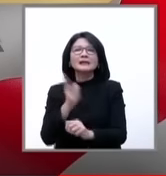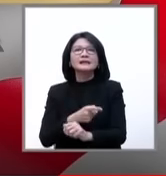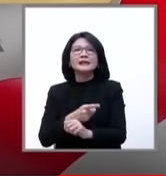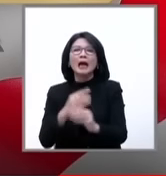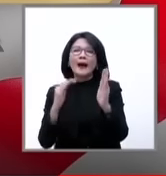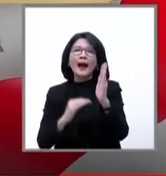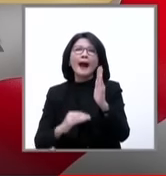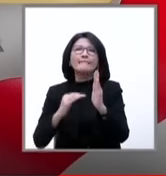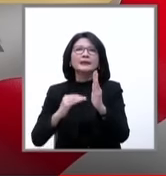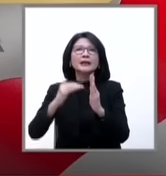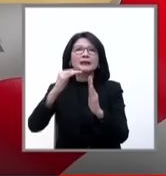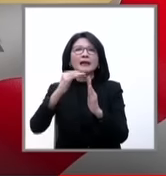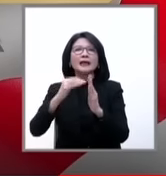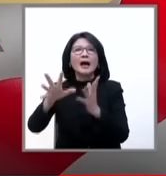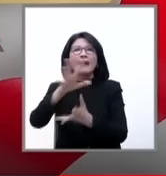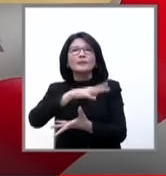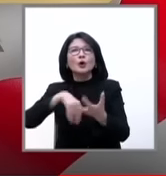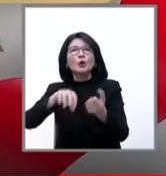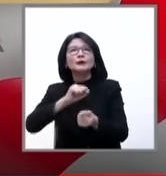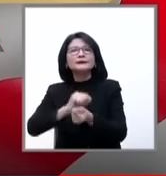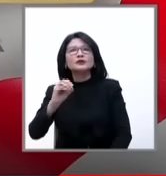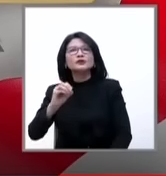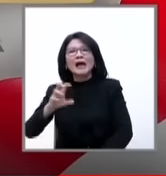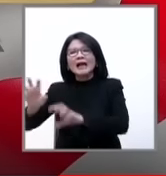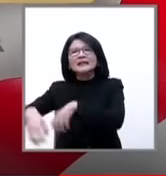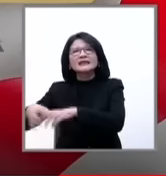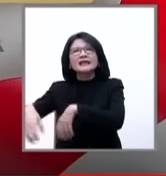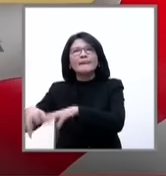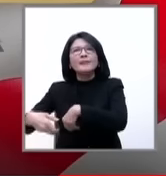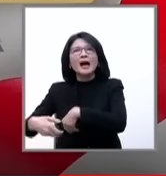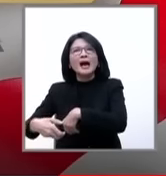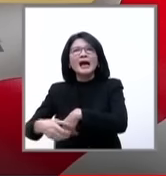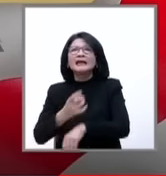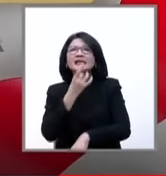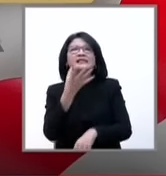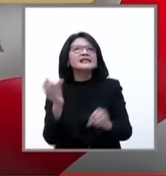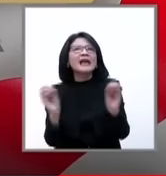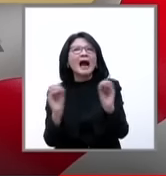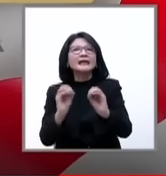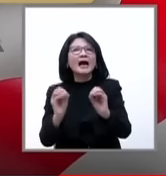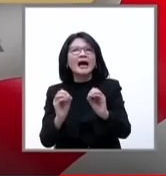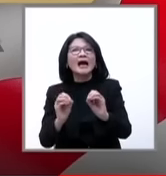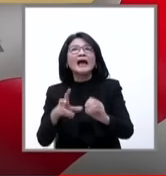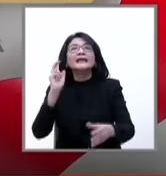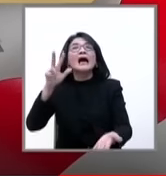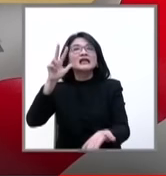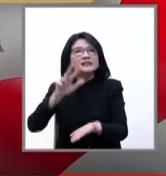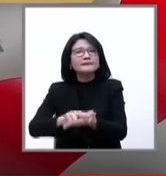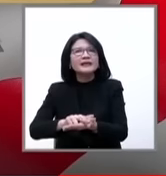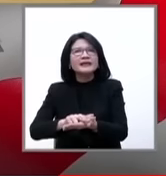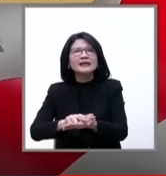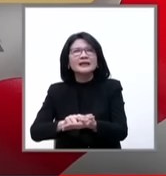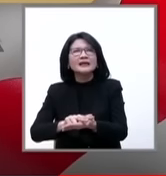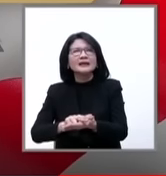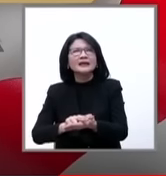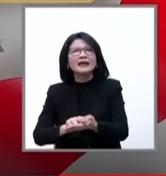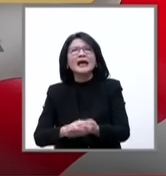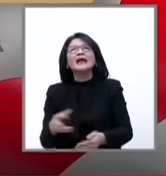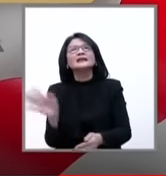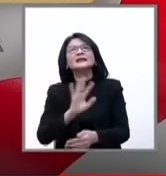menjebak seakan-akan mentes. Nah, tetapi menurut saya hikmah terbesar akan didapat